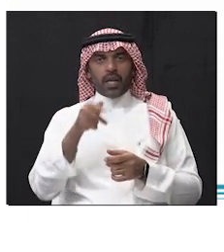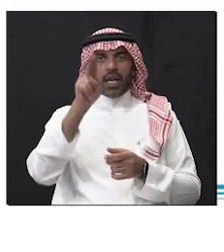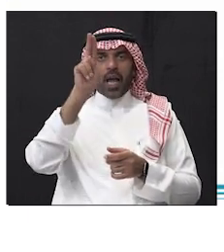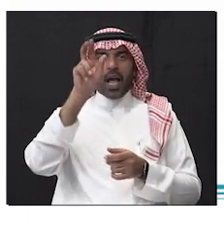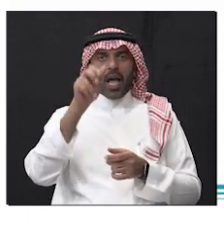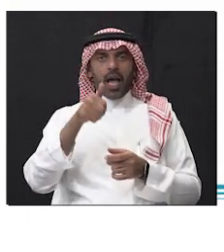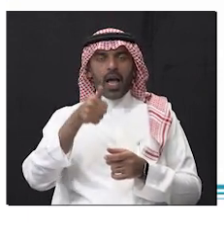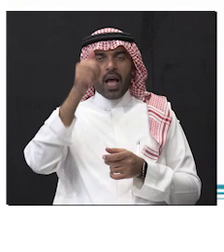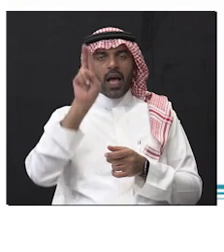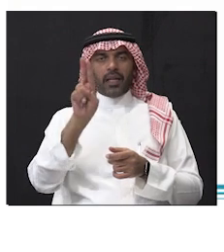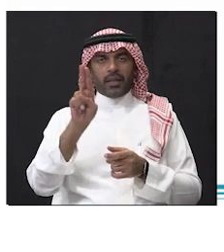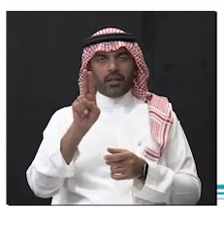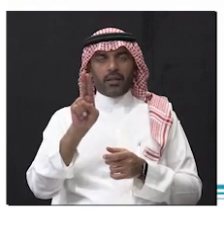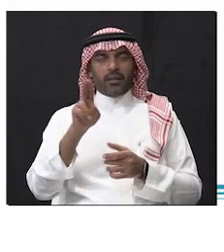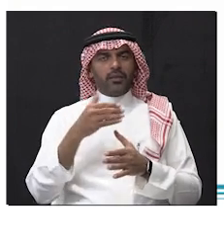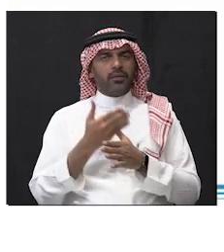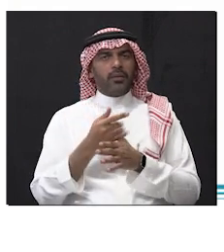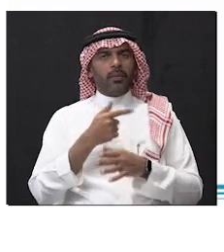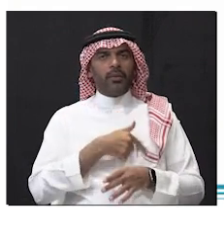سميت رخويات؟